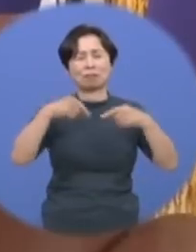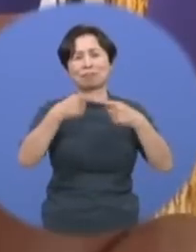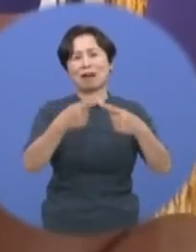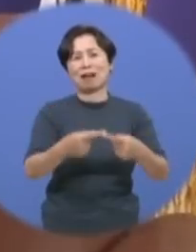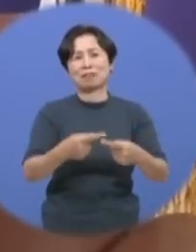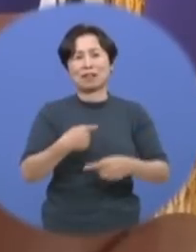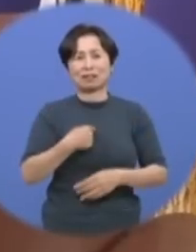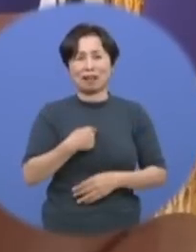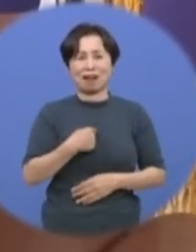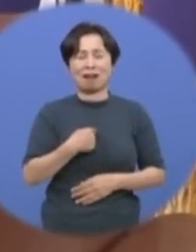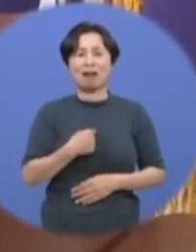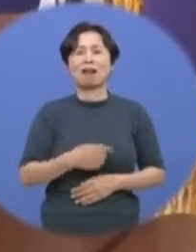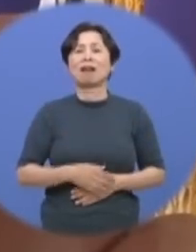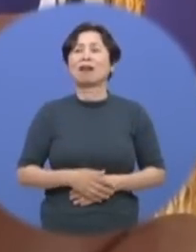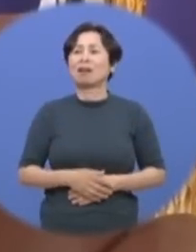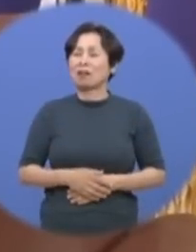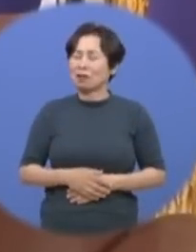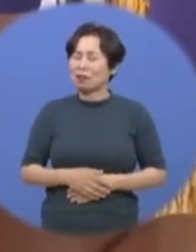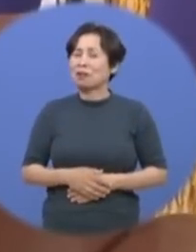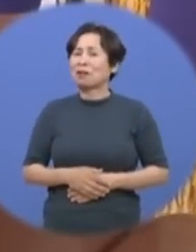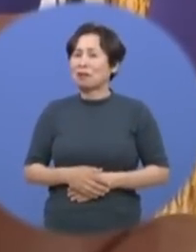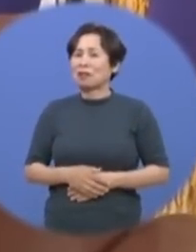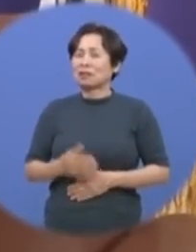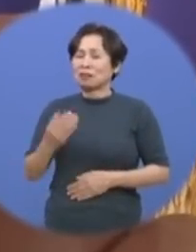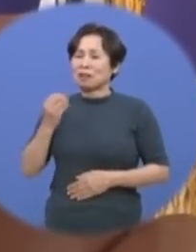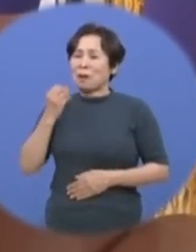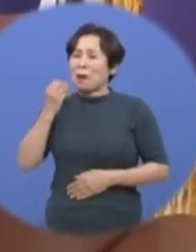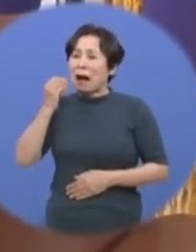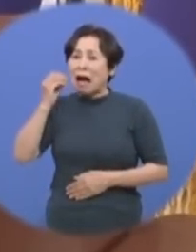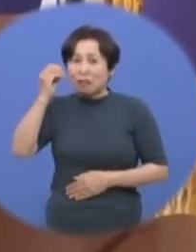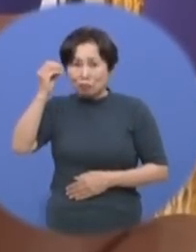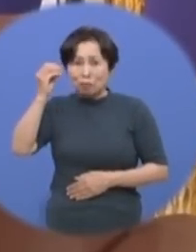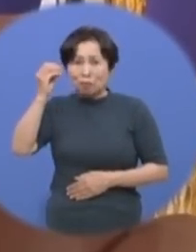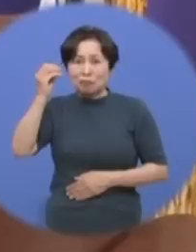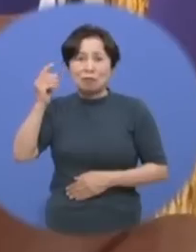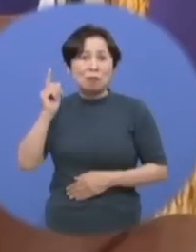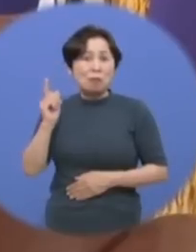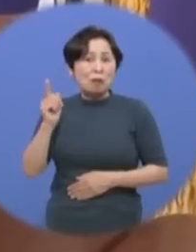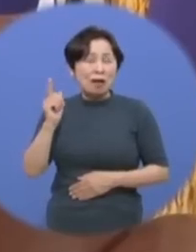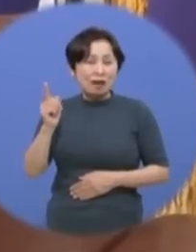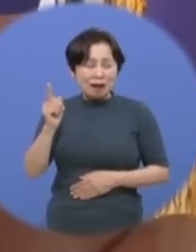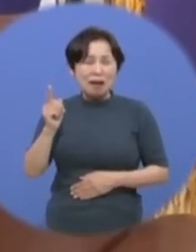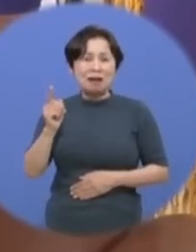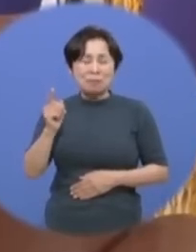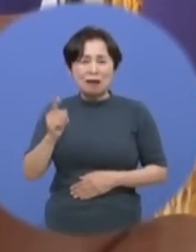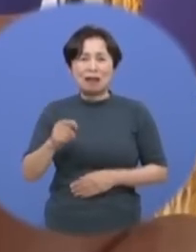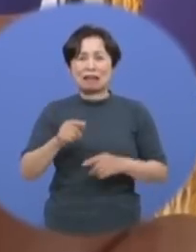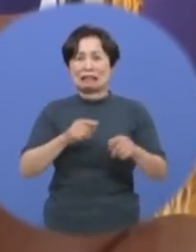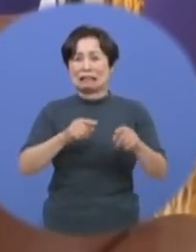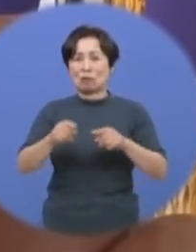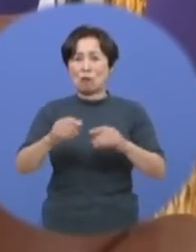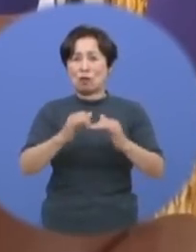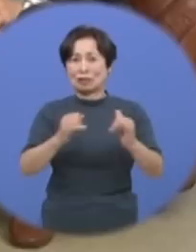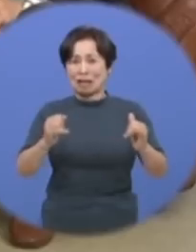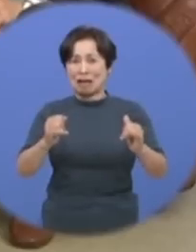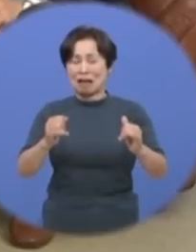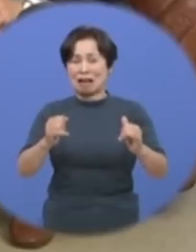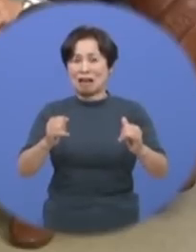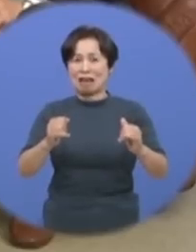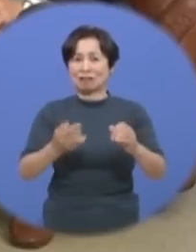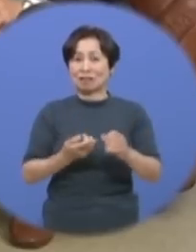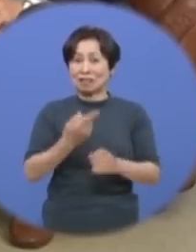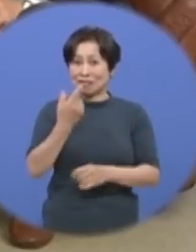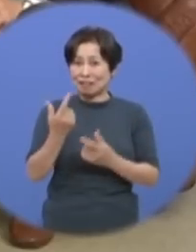やはり感動がその監督白毫指導者になっていく口を作ったということになりますよね